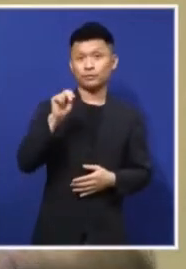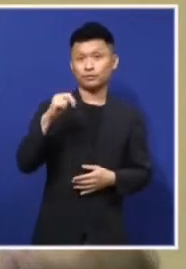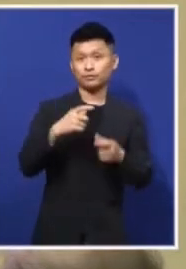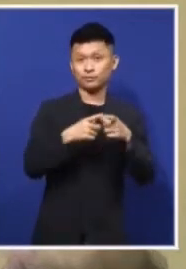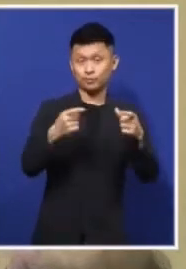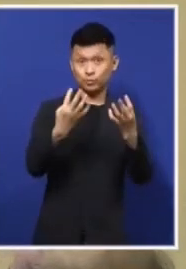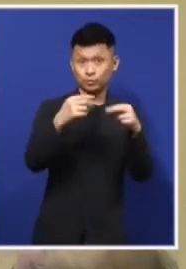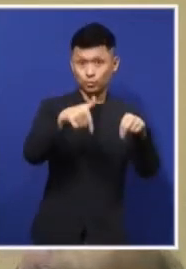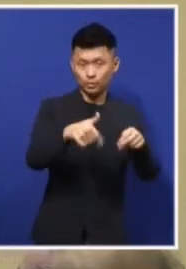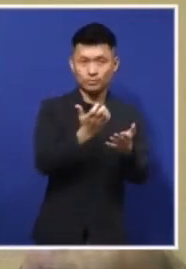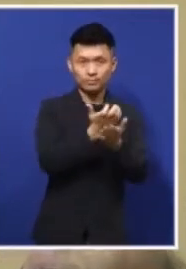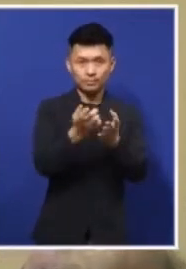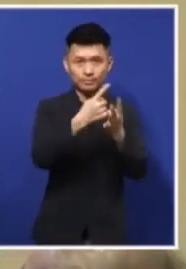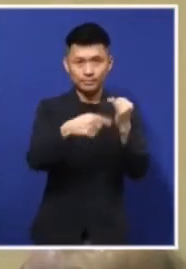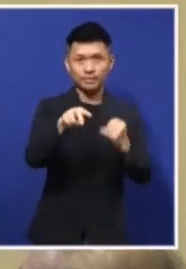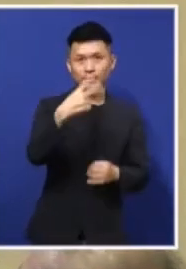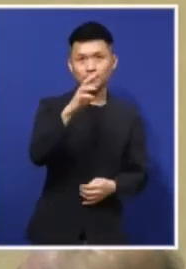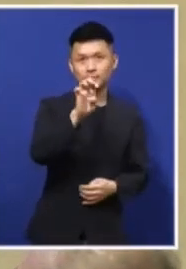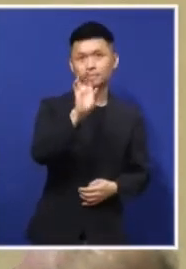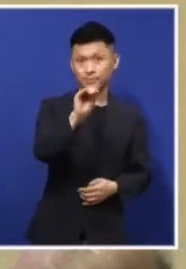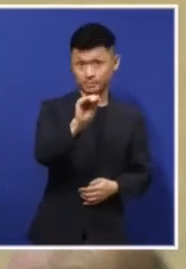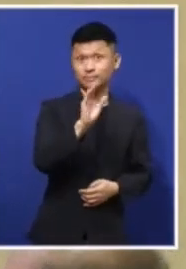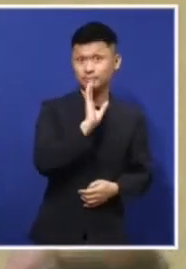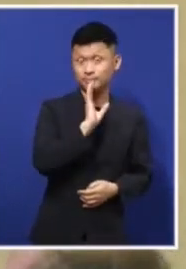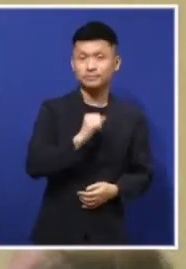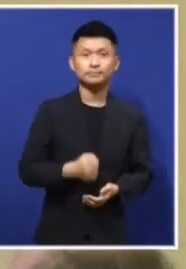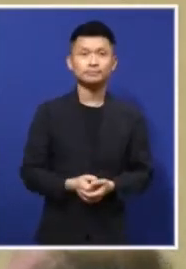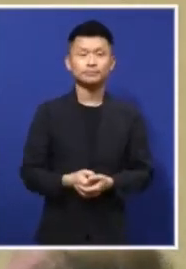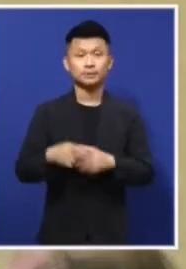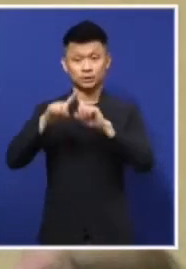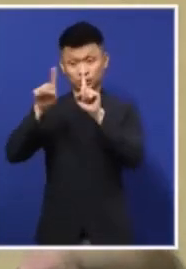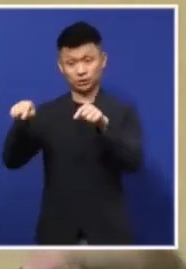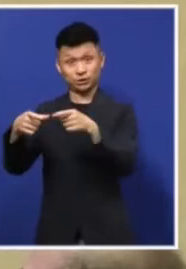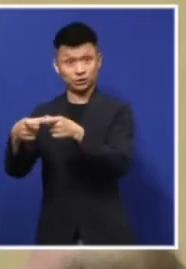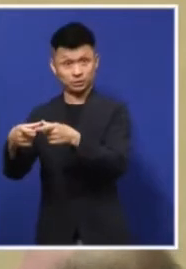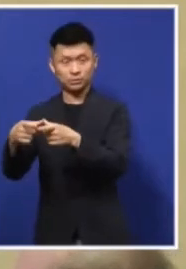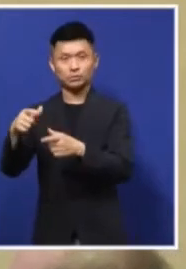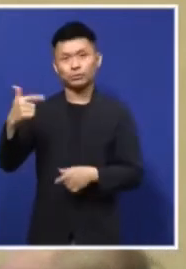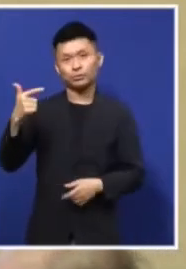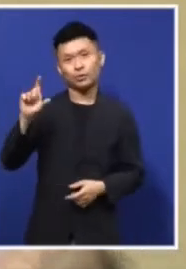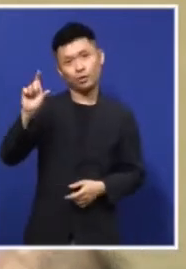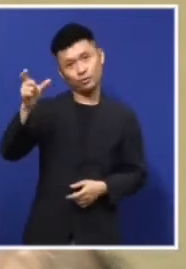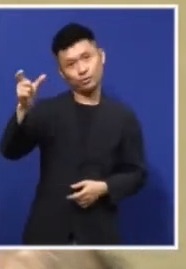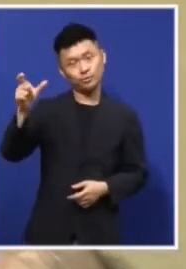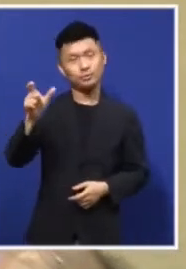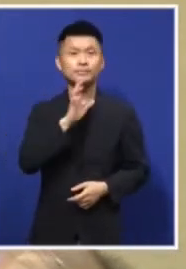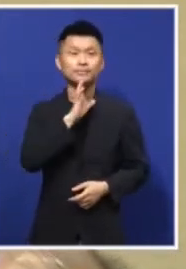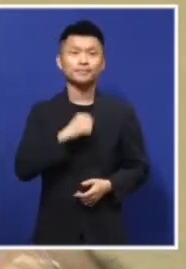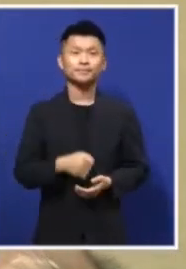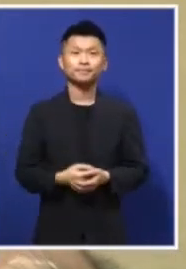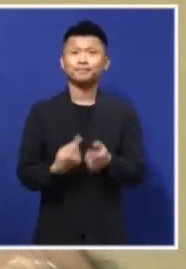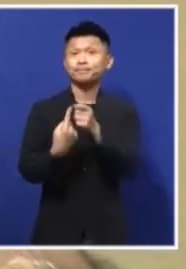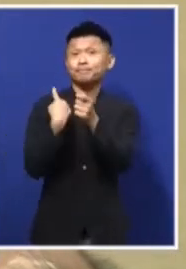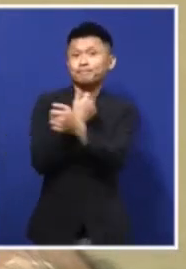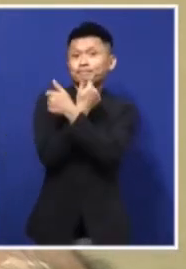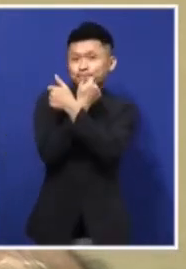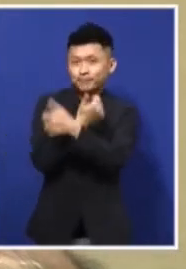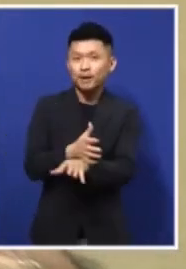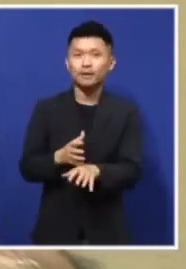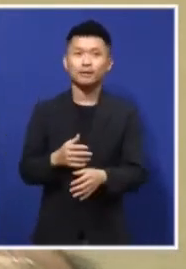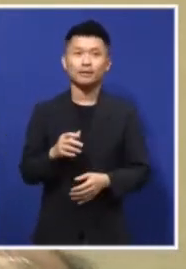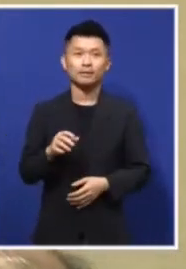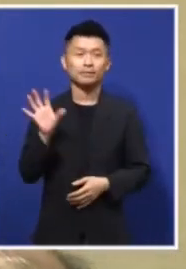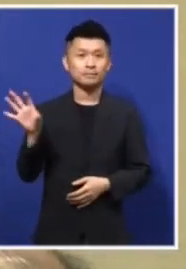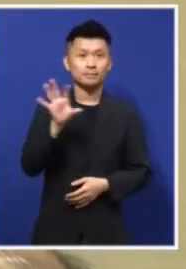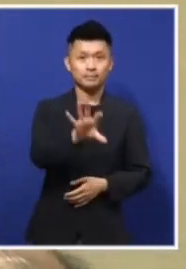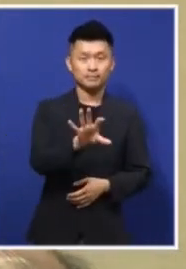总共准备了240万份，那纸本券的部分准备了60万份。那依照去年的经验来讲，应该是